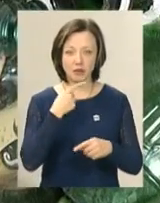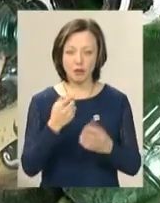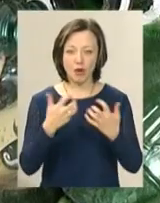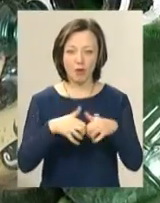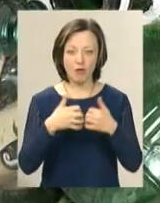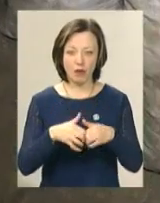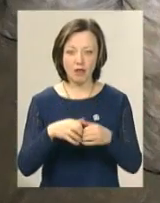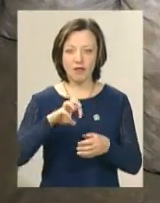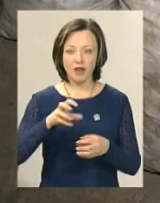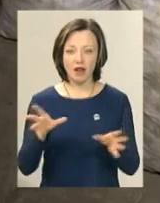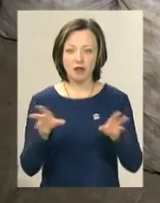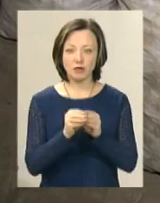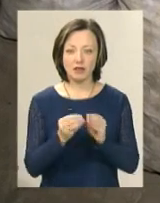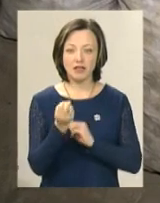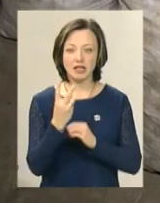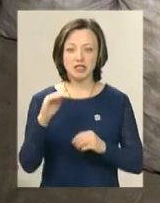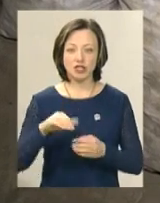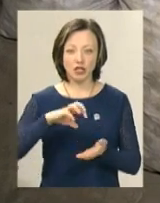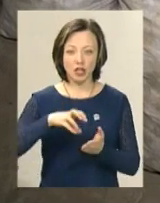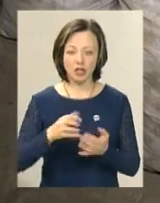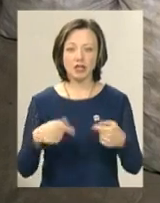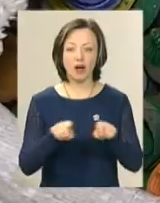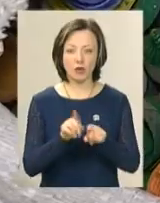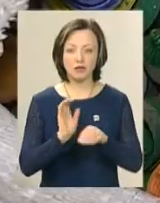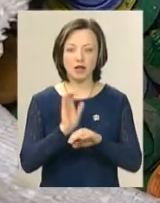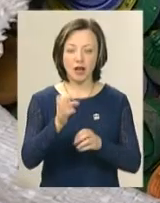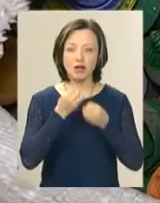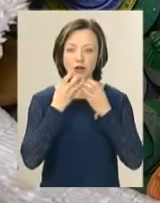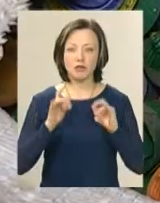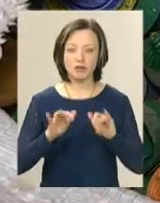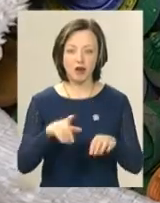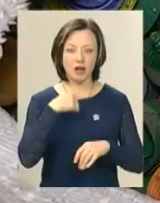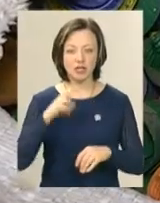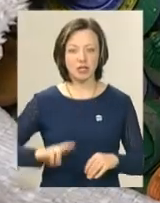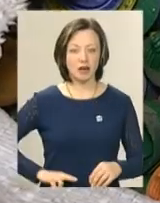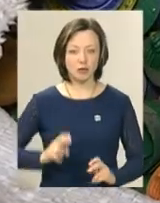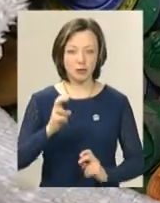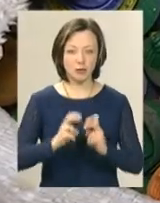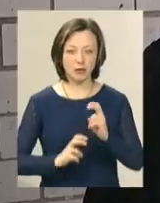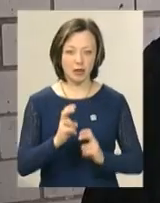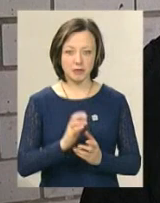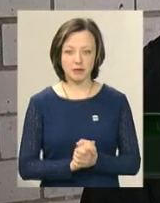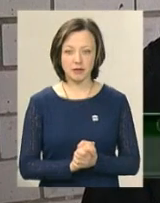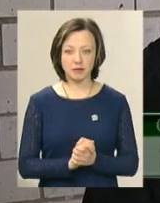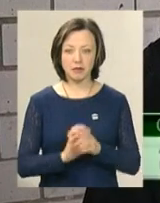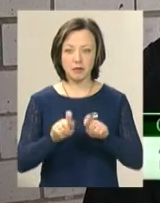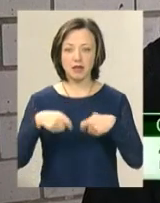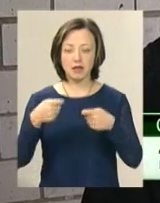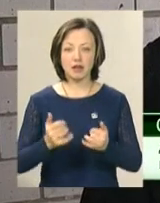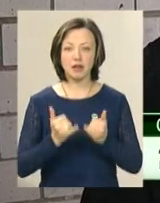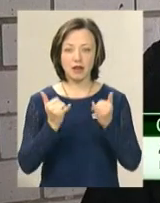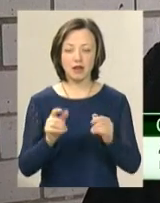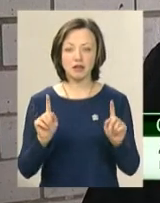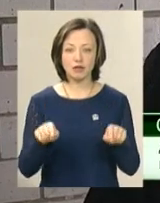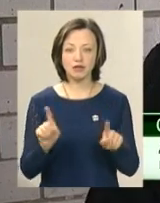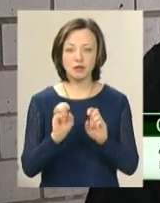порахували. Викрутили разом 12 тисяч кришок, які також пішли на добру справу, стверджує директор підприємства Сергій Гжибовський. Передали для того,